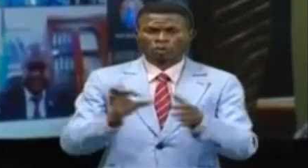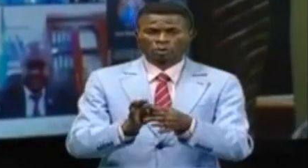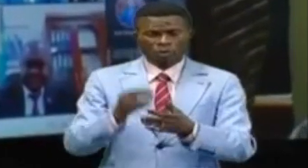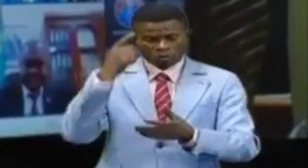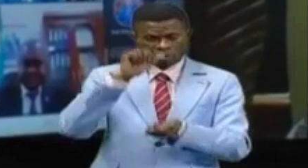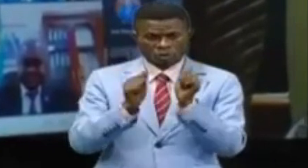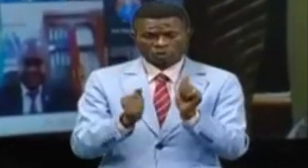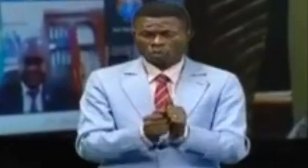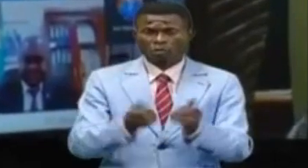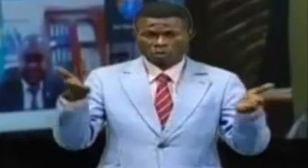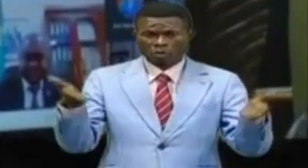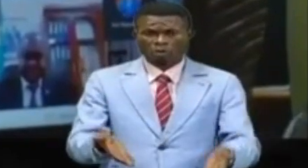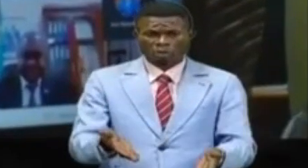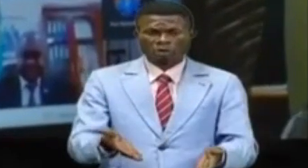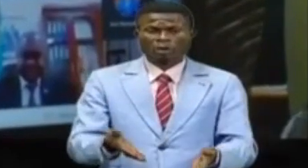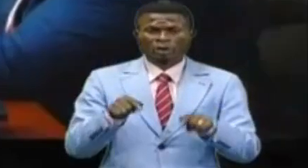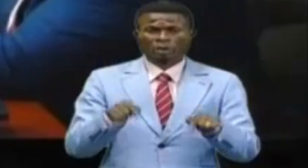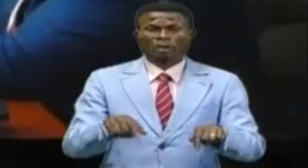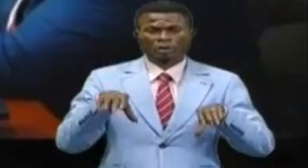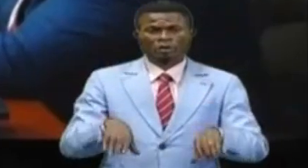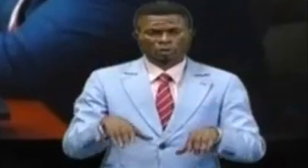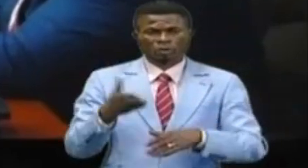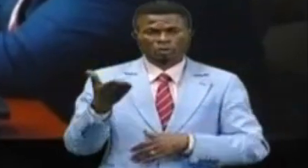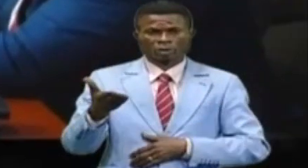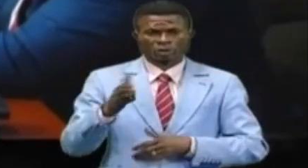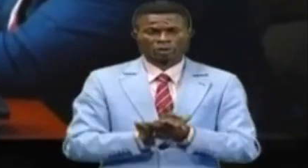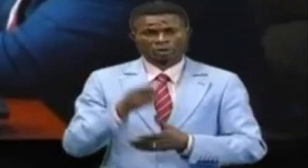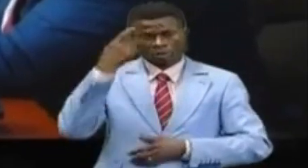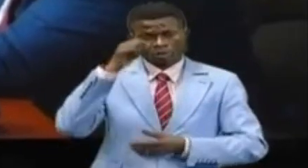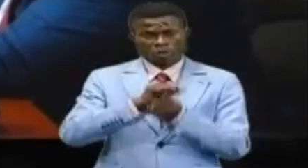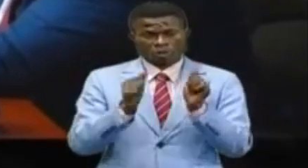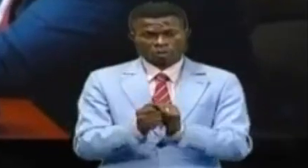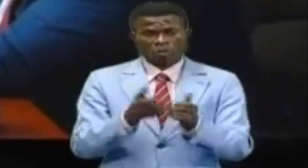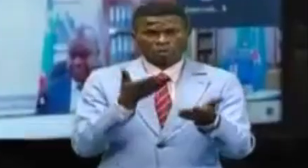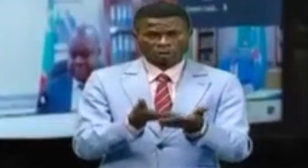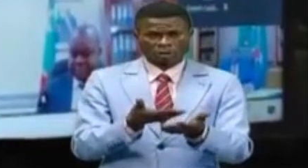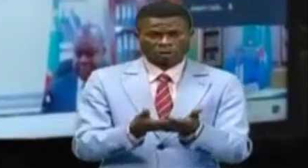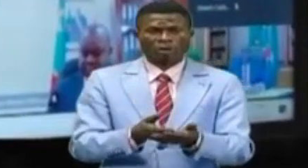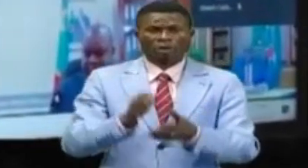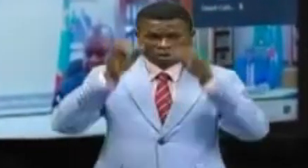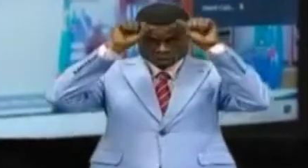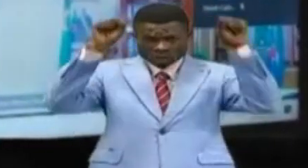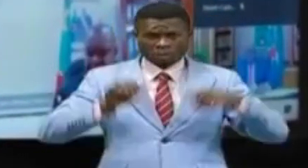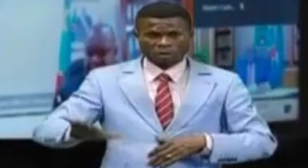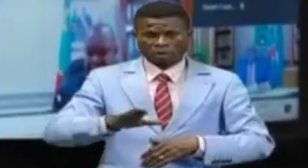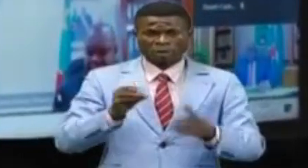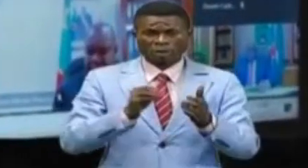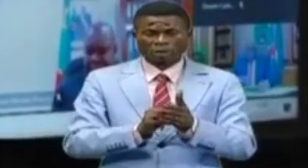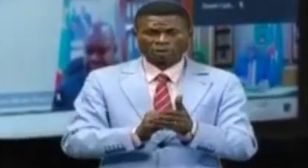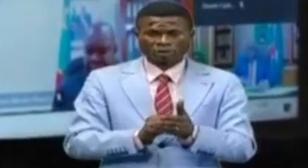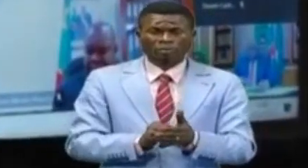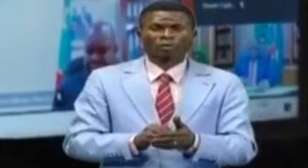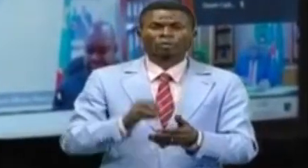cause existentielle, a-t-il insisté. En marge de ces assises, le président de la République a aussi eu